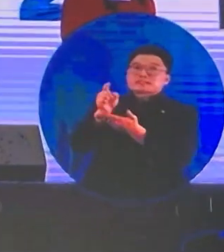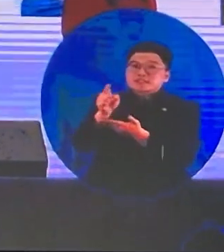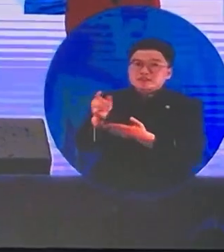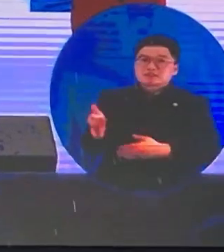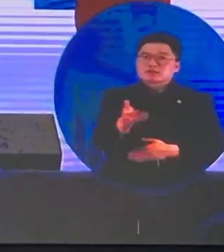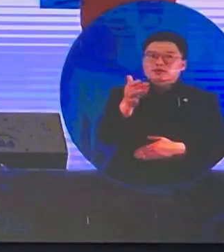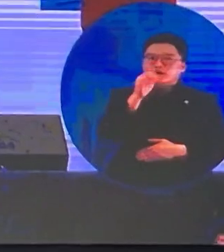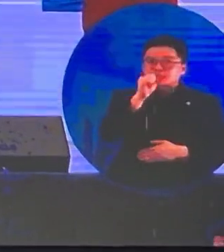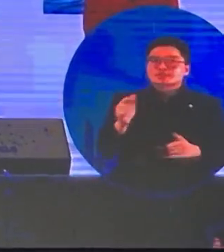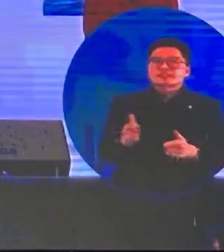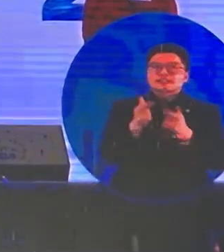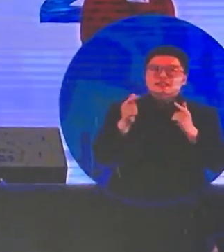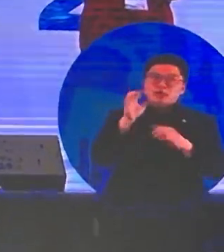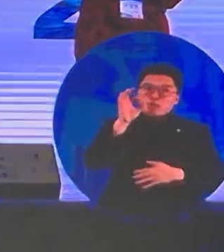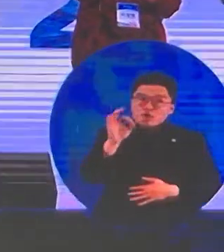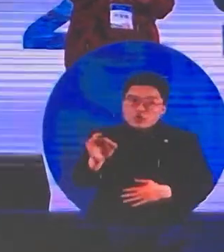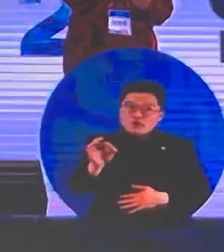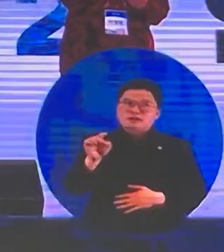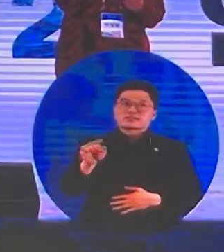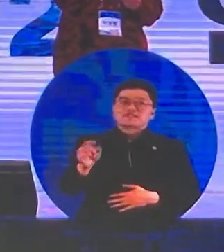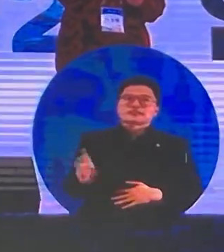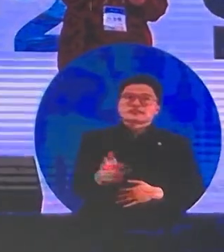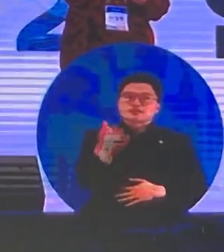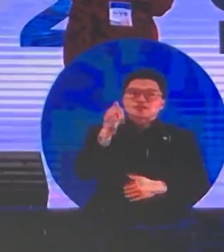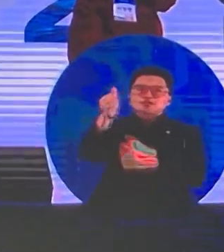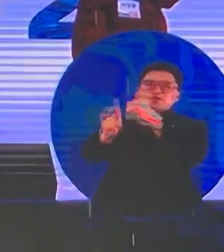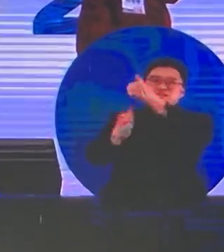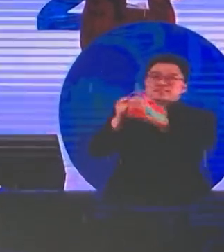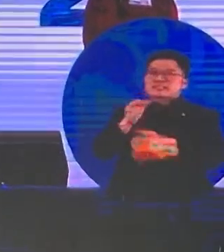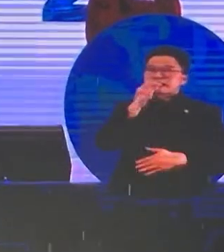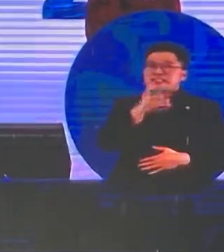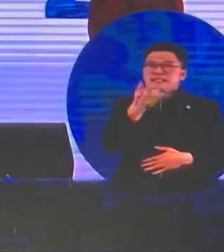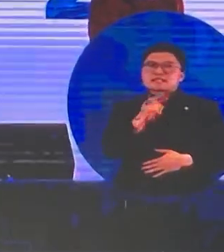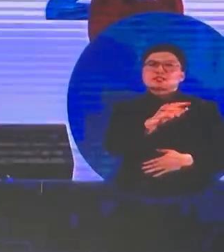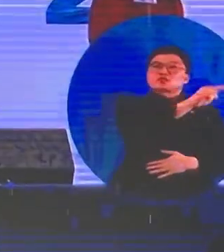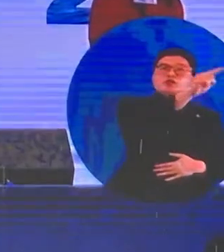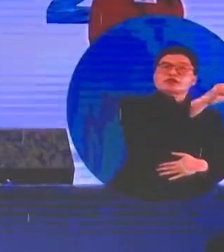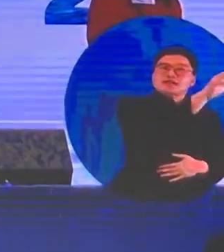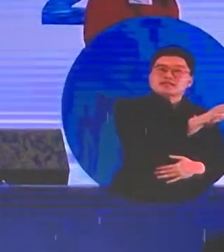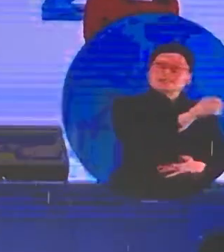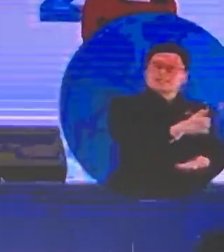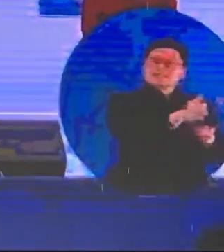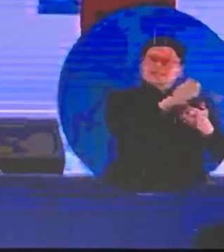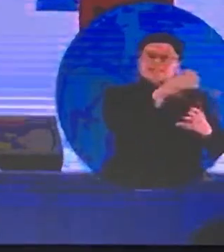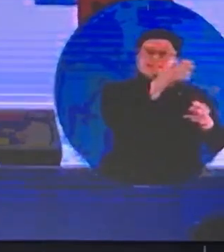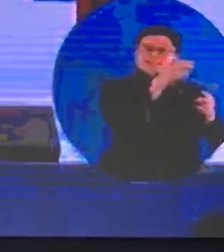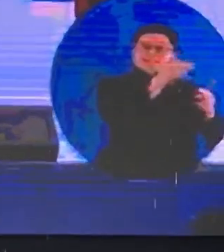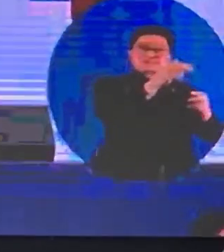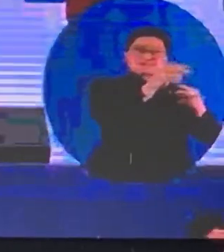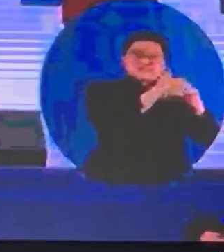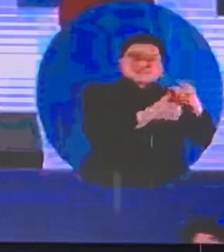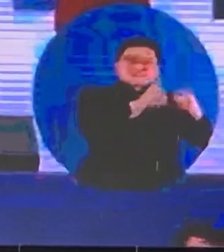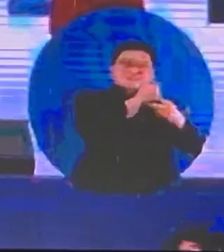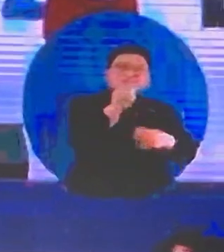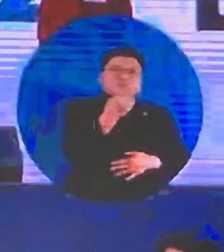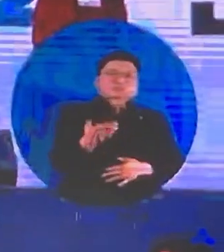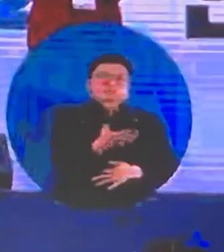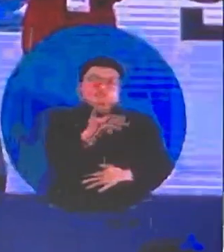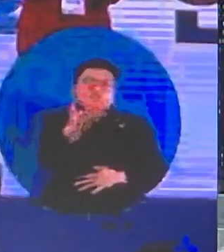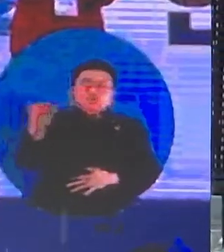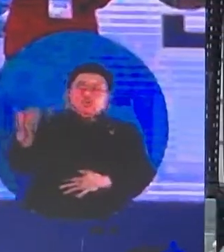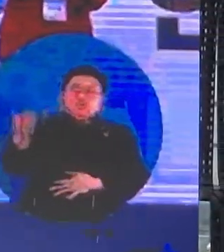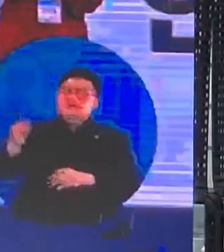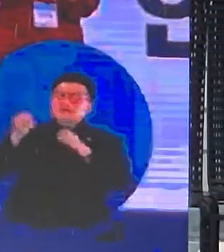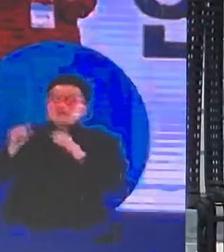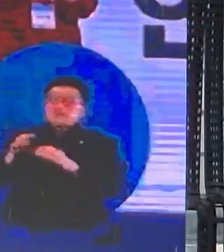너희에게 좋지 않게 보이거든 너희 조상들이 강 저쪽에서 섬기던 신들이든지 또는 너희가 거주하는